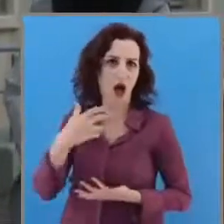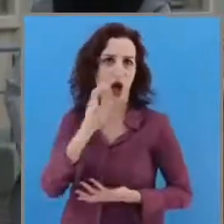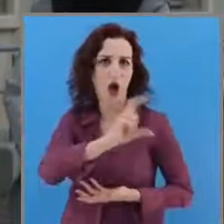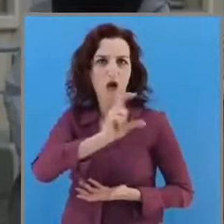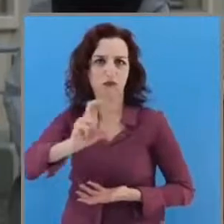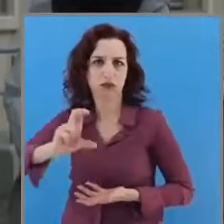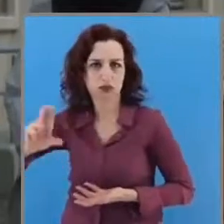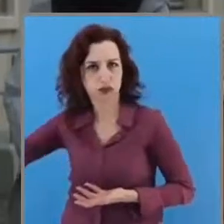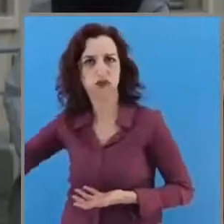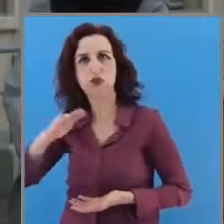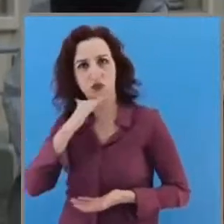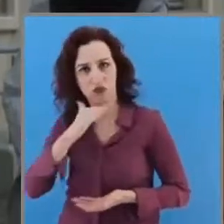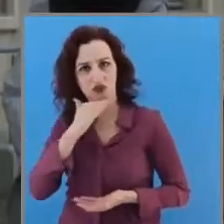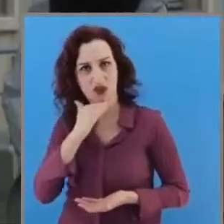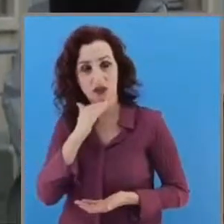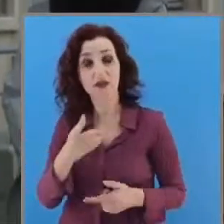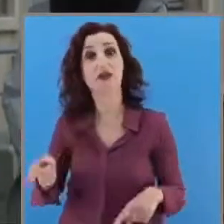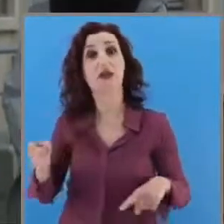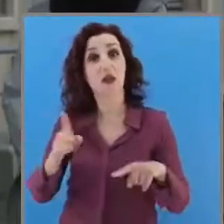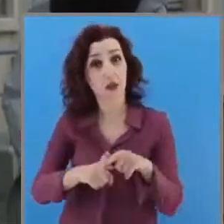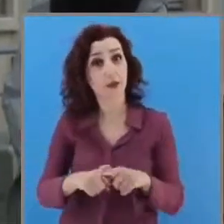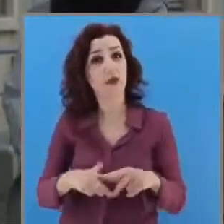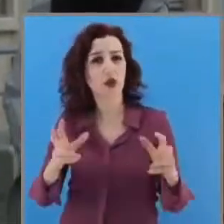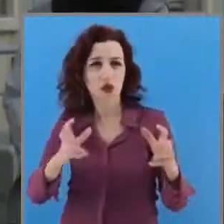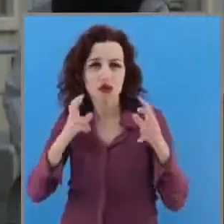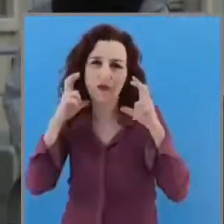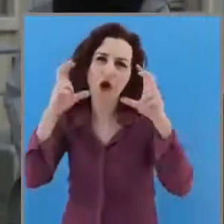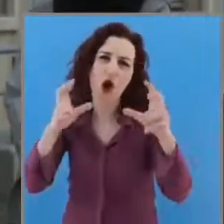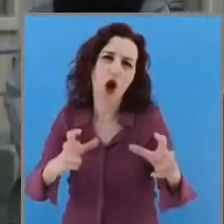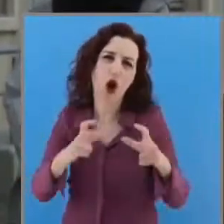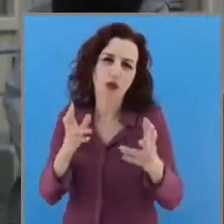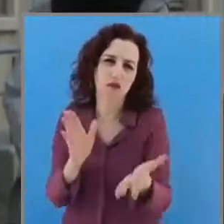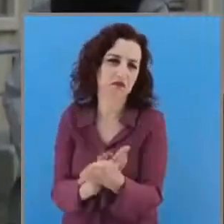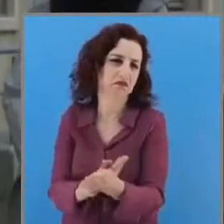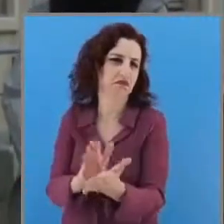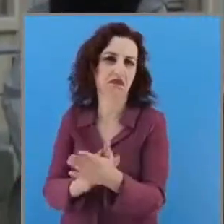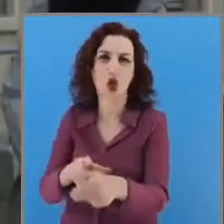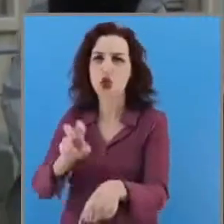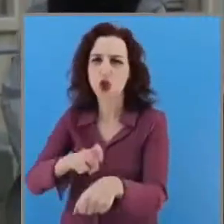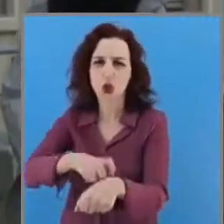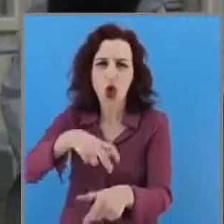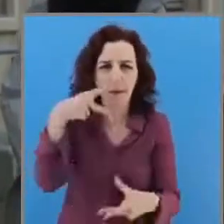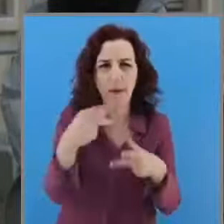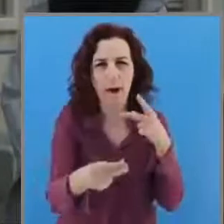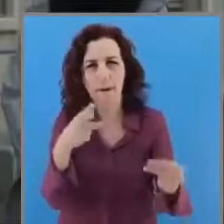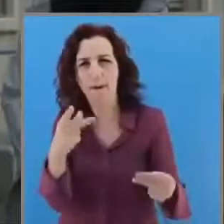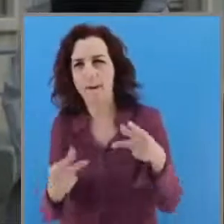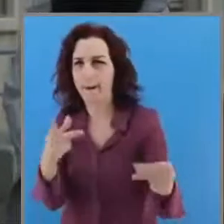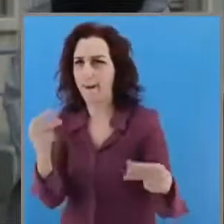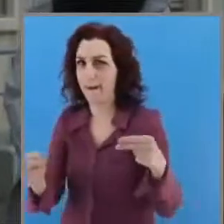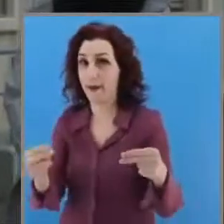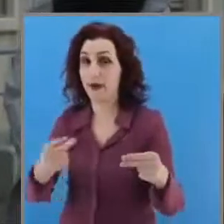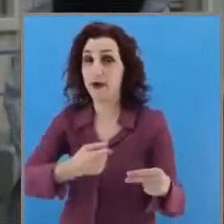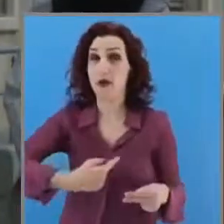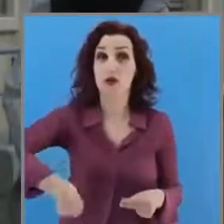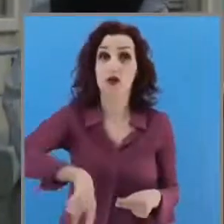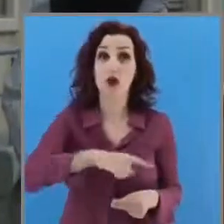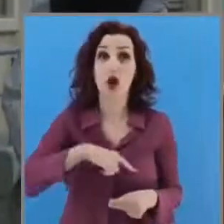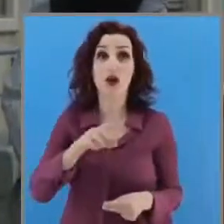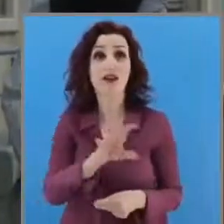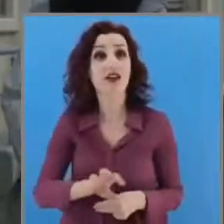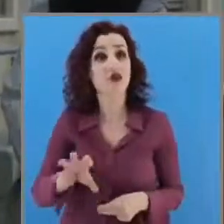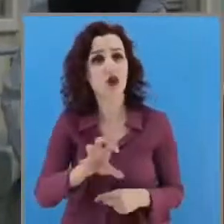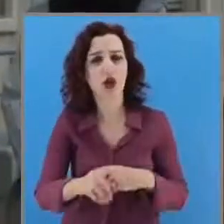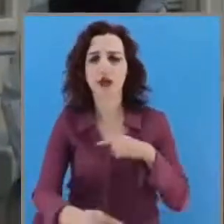sforzo straordinario dei medici che ora stanno praticando il vaccino. Noi continueremo come regione a